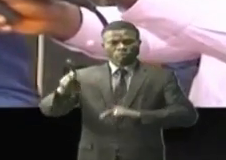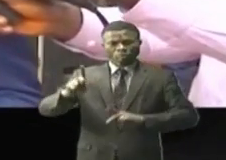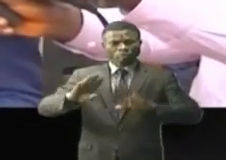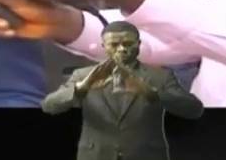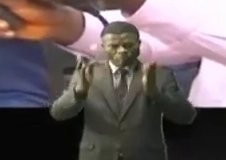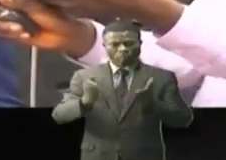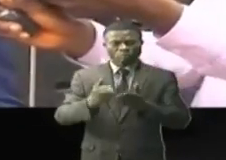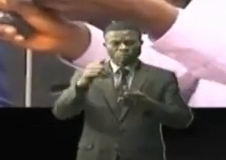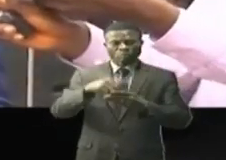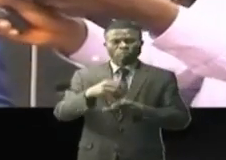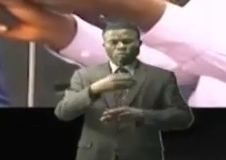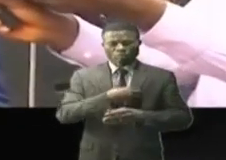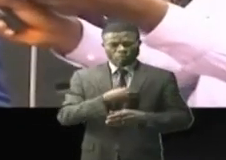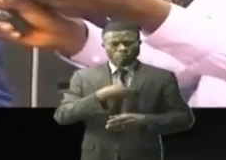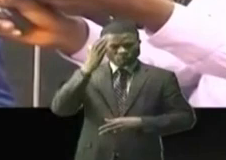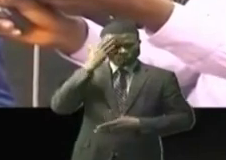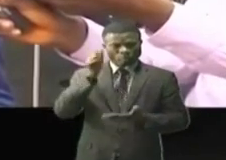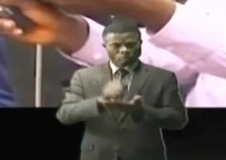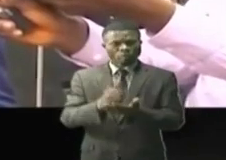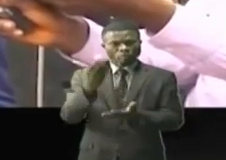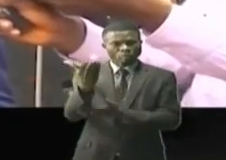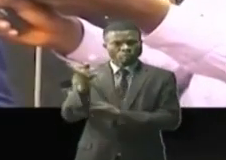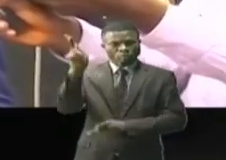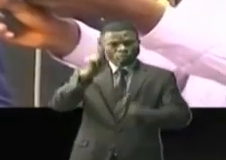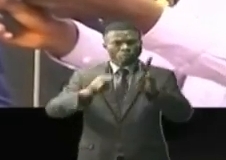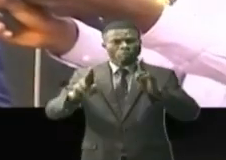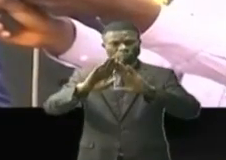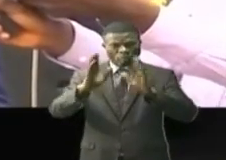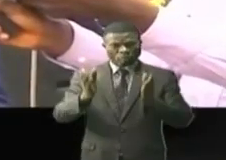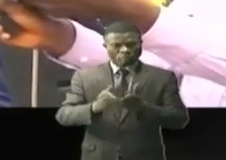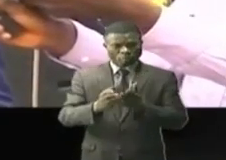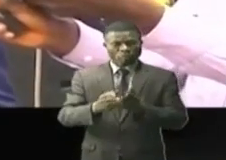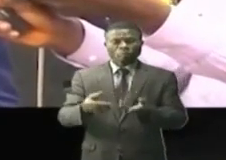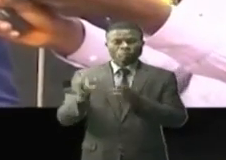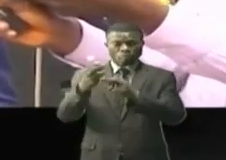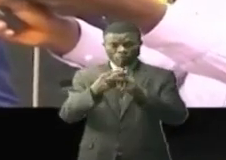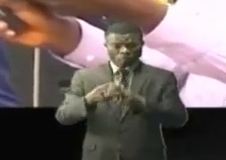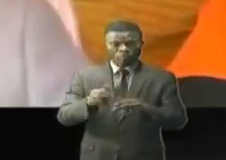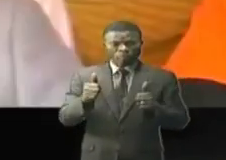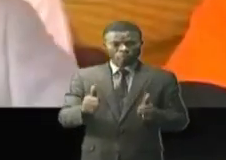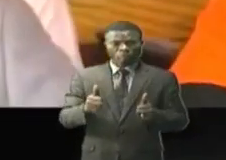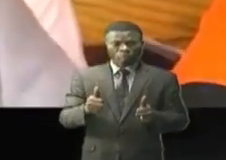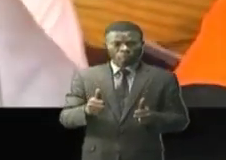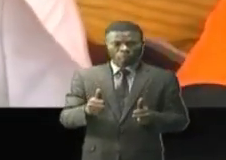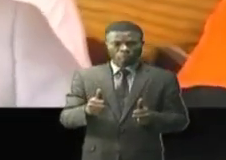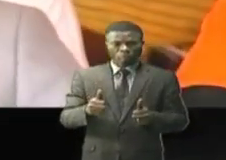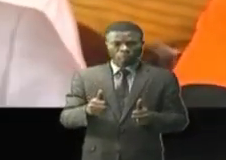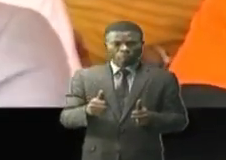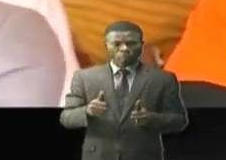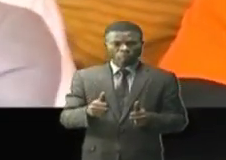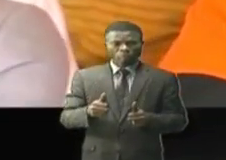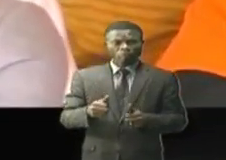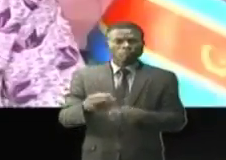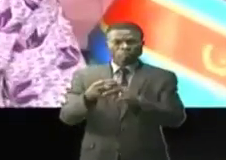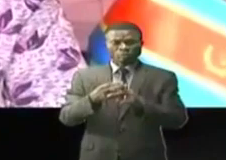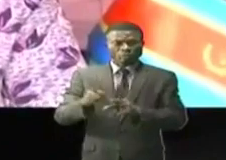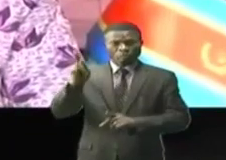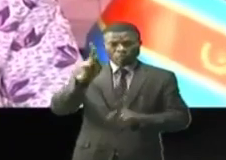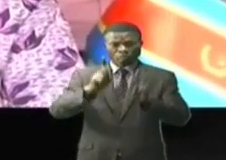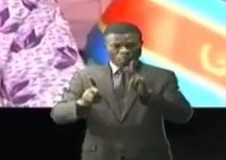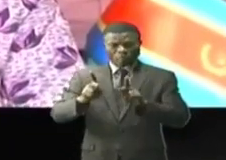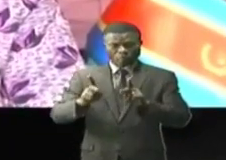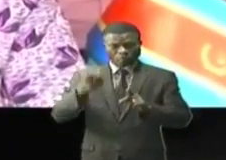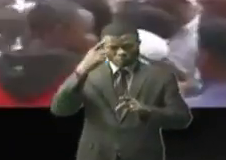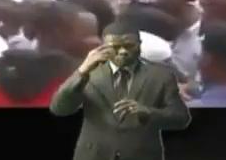son cœur. J'appelle toute la population à la vigilance et exercer le contrôle citoyen